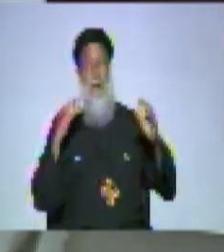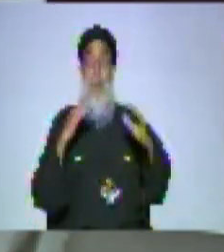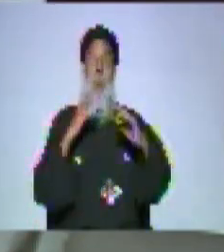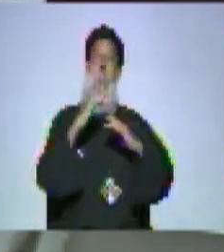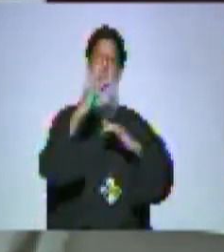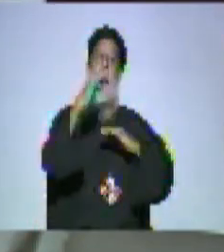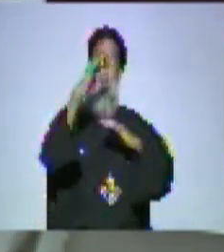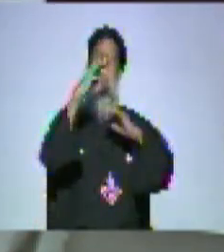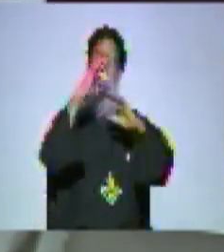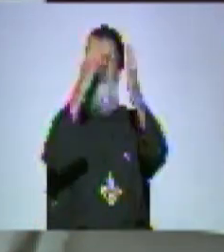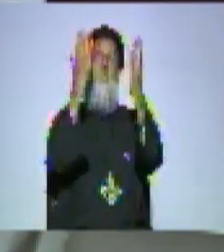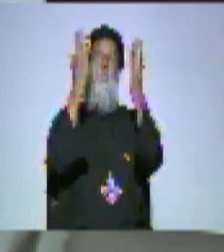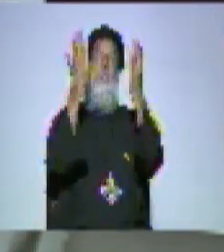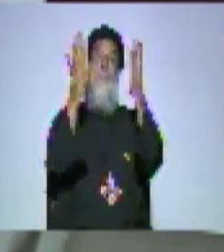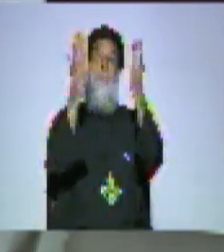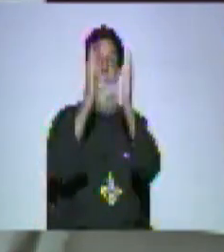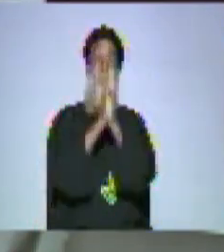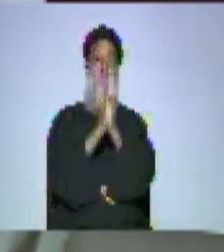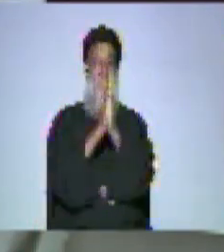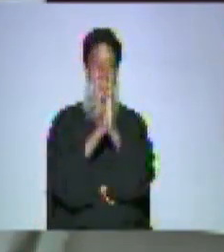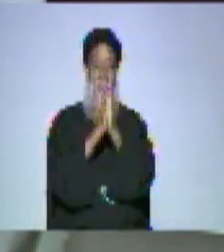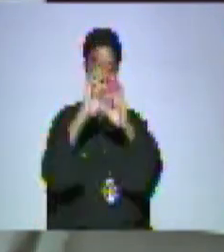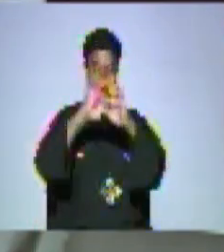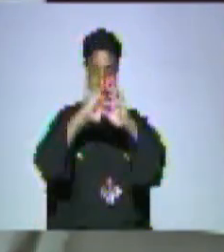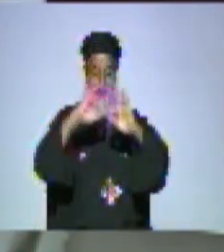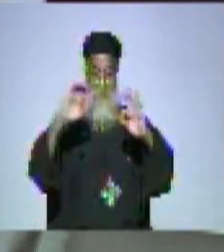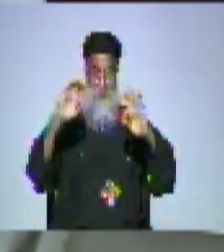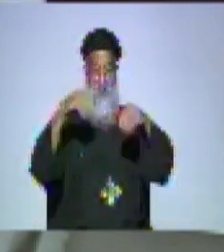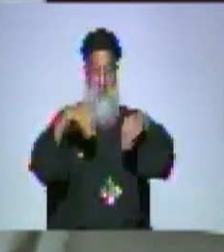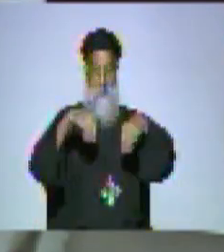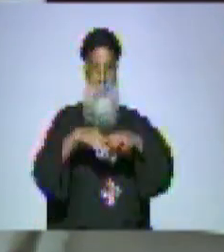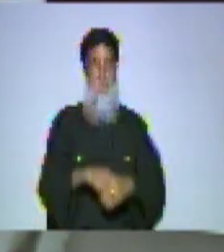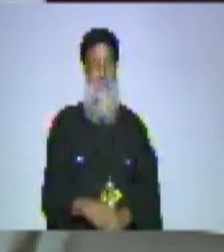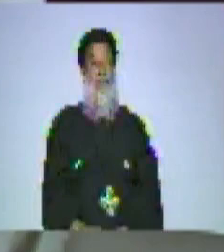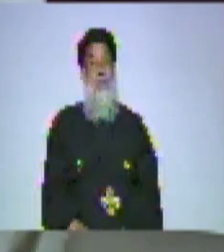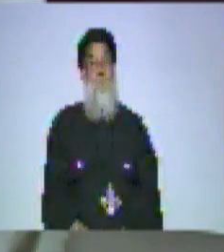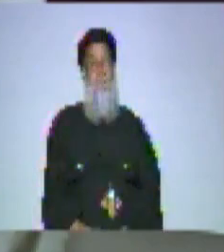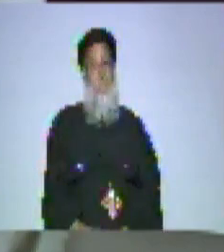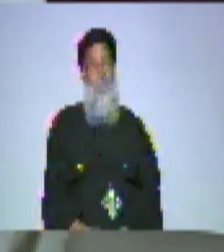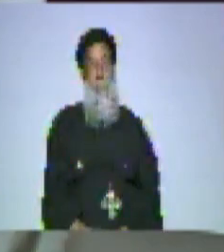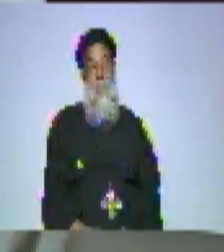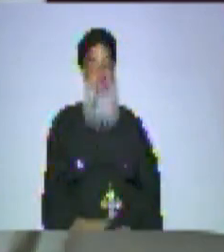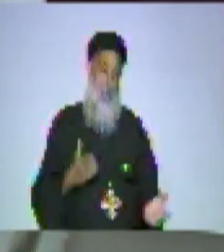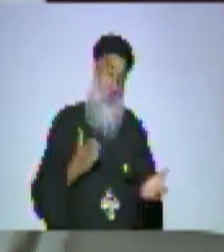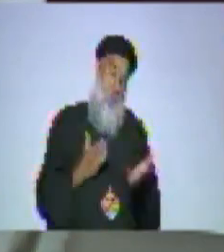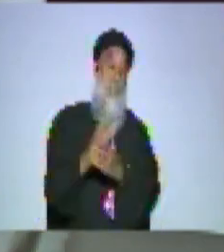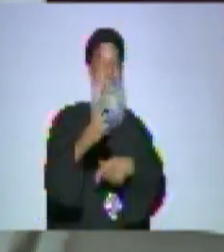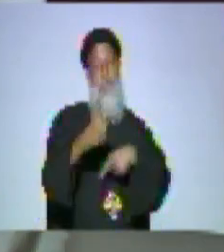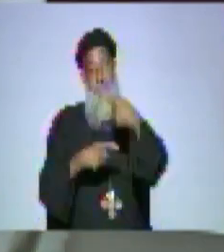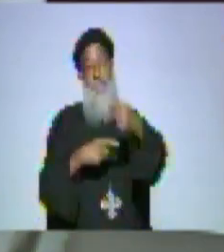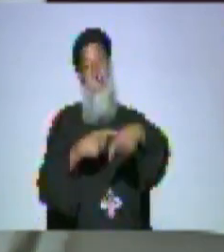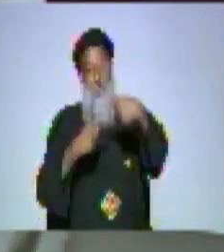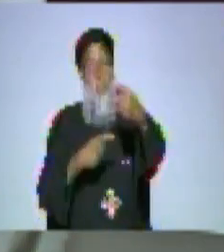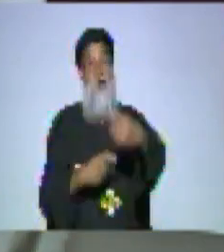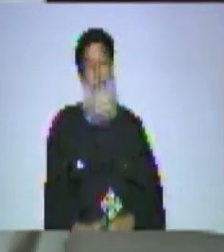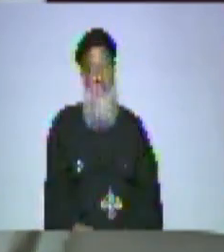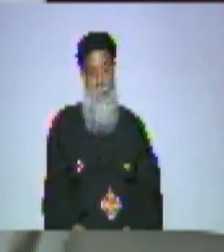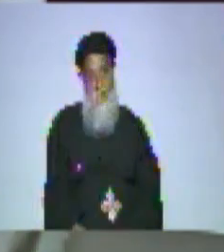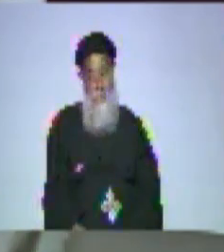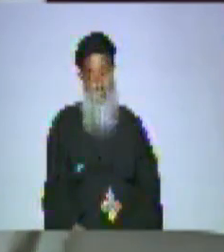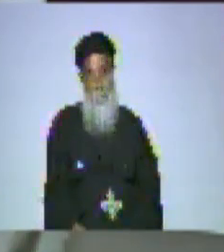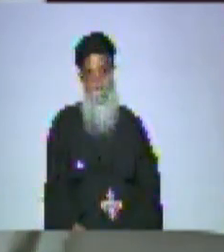يعني ابقى في وضع لائق يعني وهكذا يعني